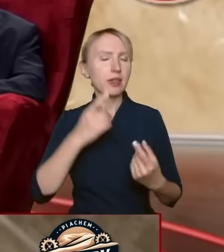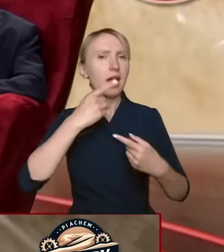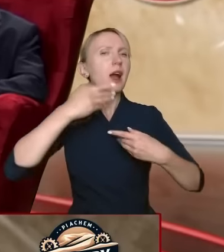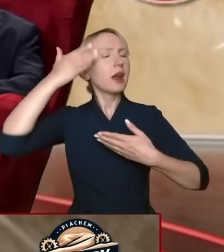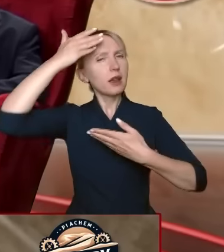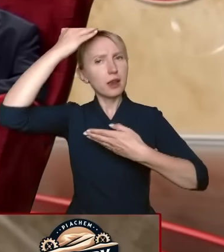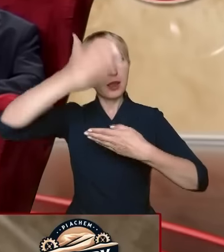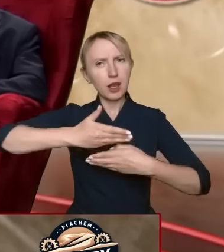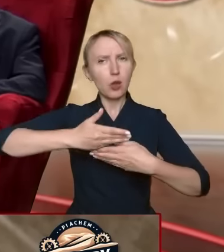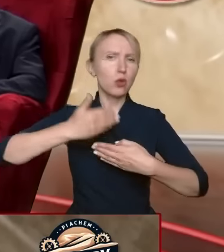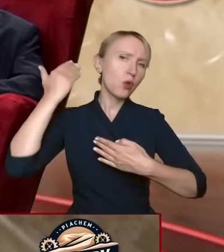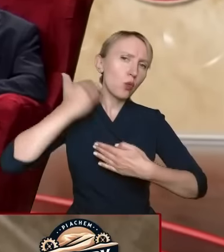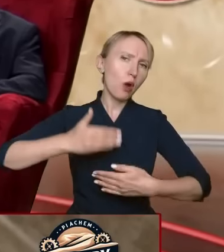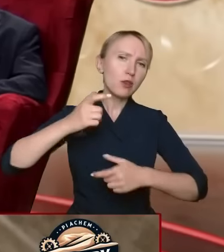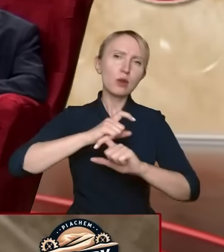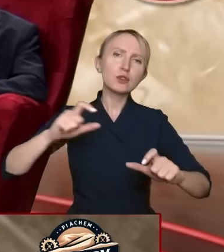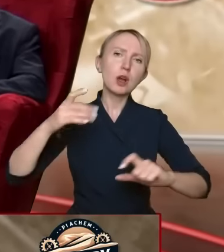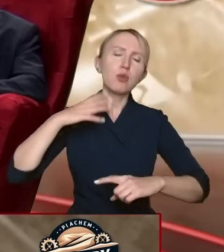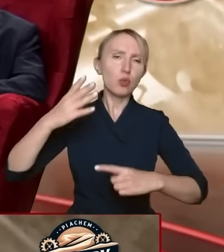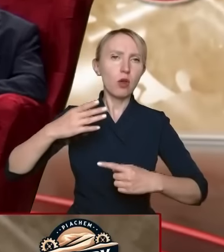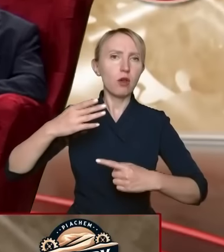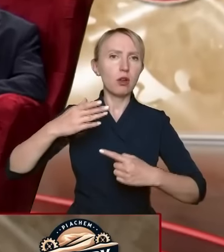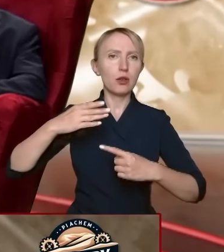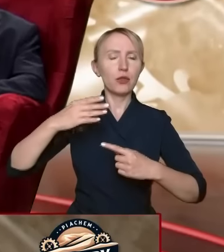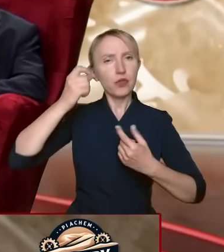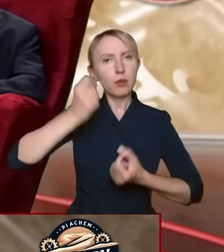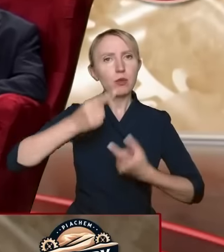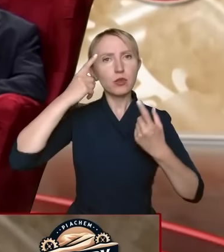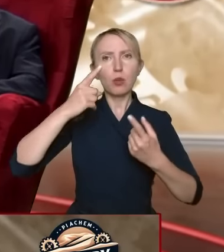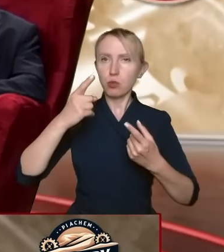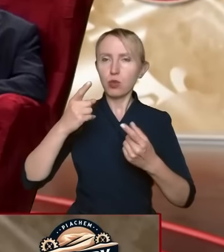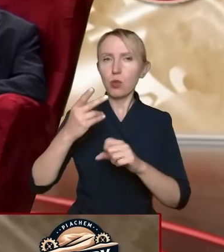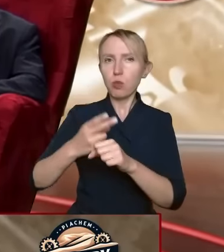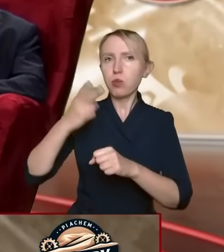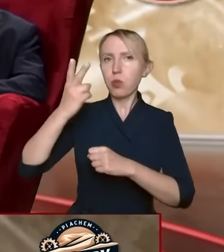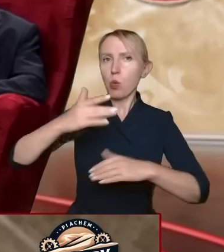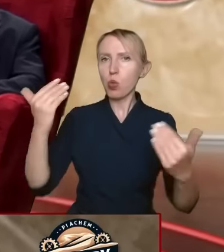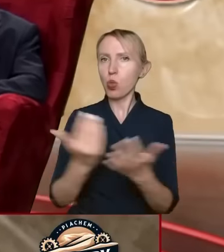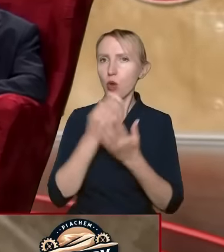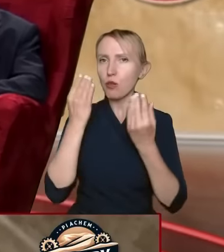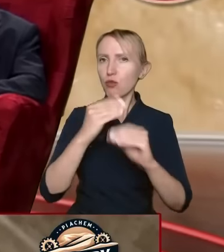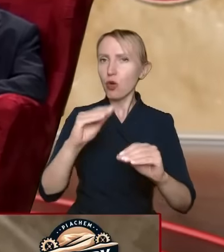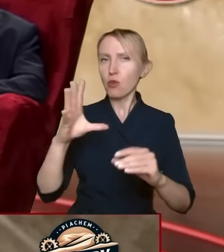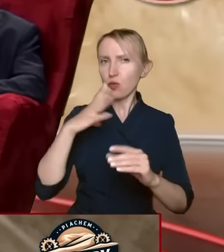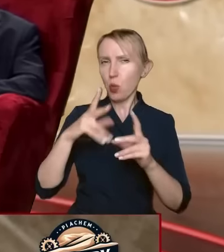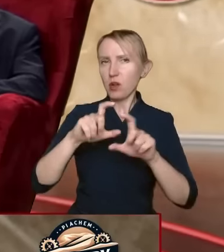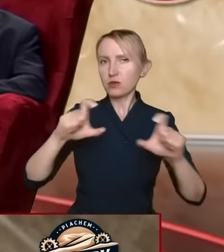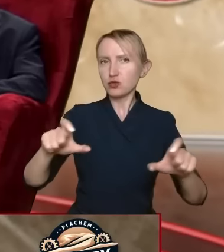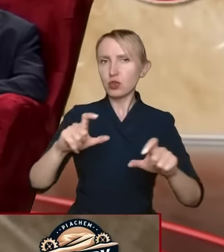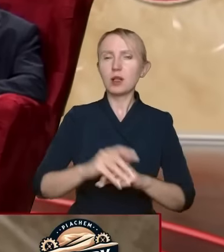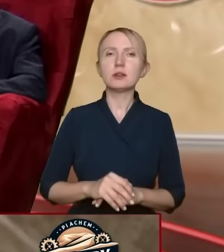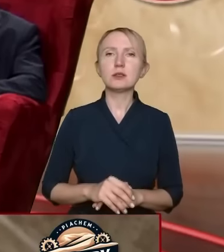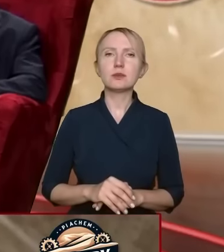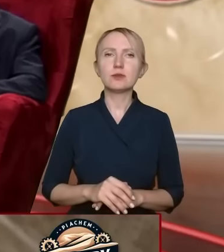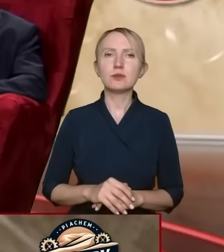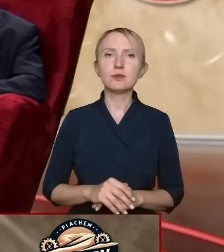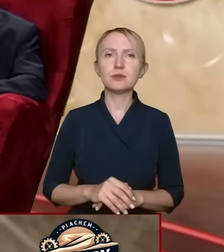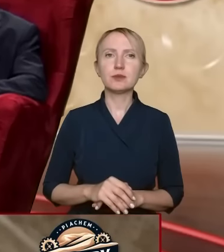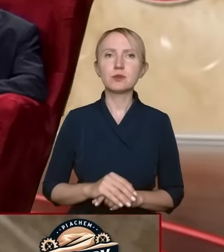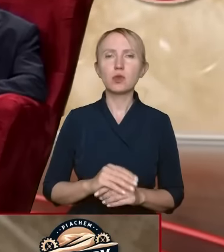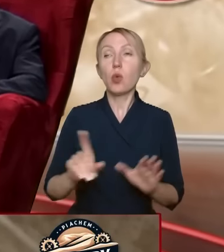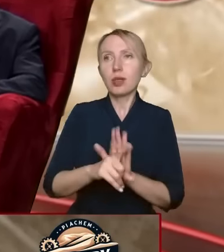to wtedy, w czasach, kiedy ją wymyślono, to był symbol postępu właśnie i nowoczesności. No tak. I humanitaryzmu jeszcze w dodatku. Także